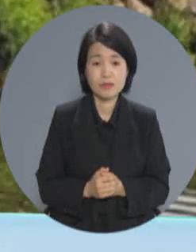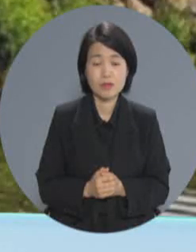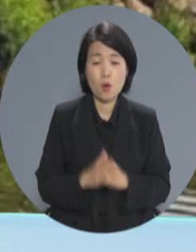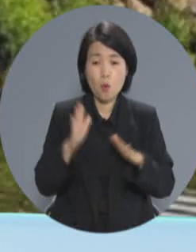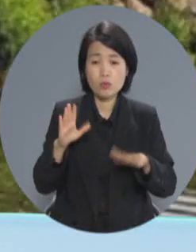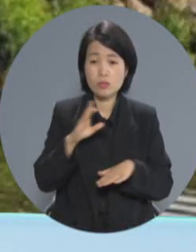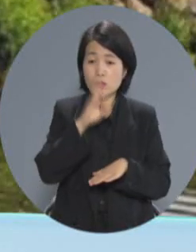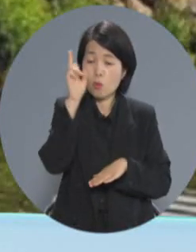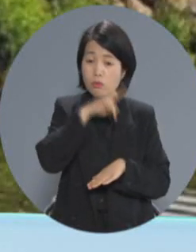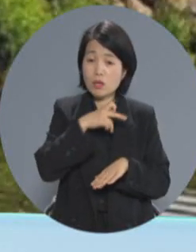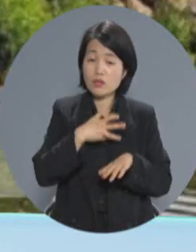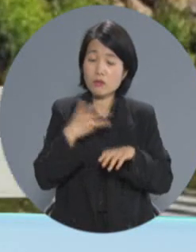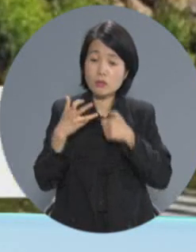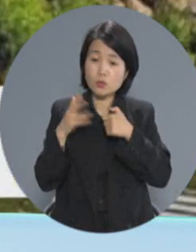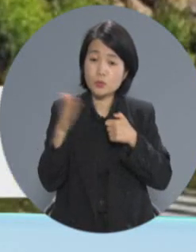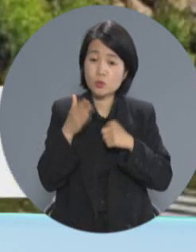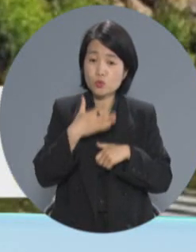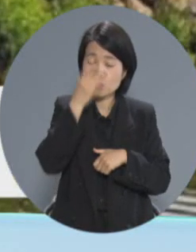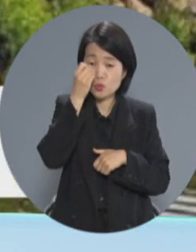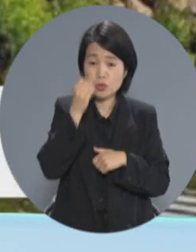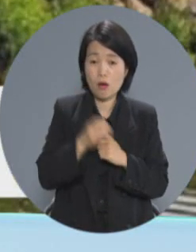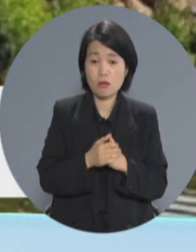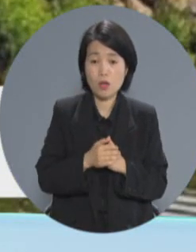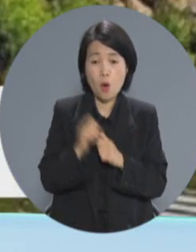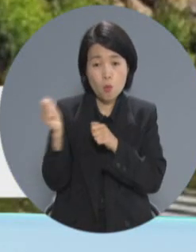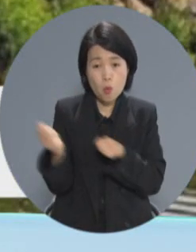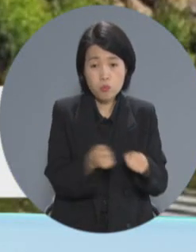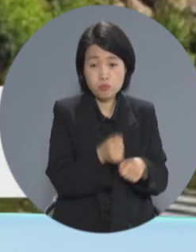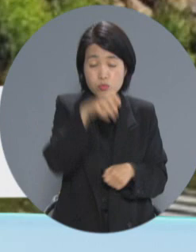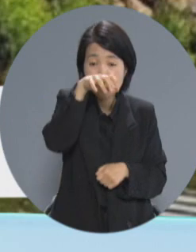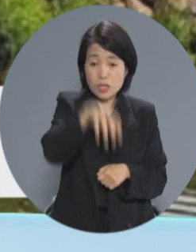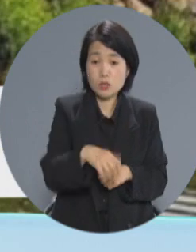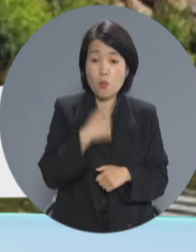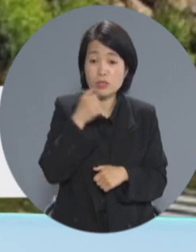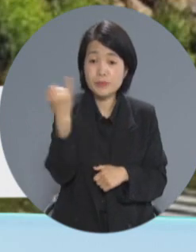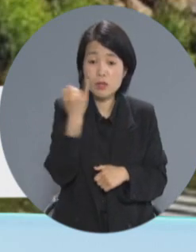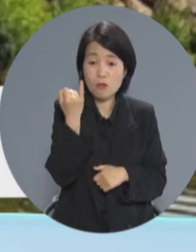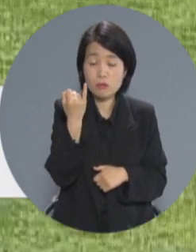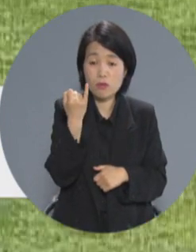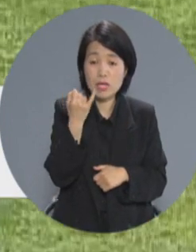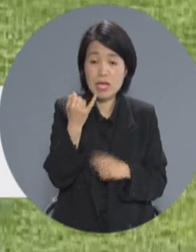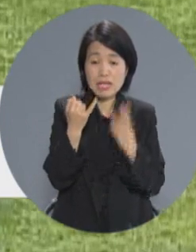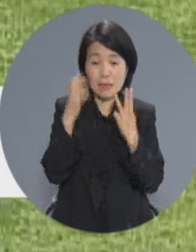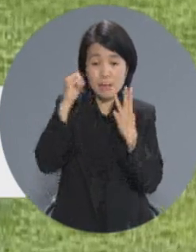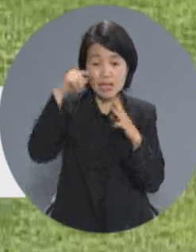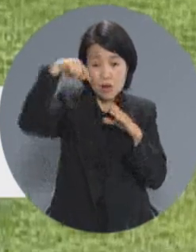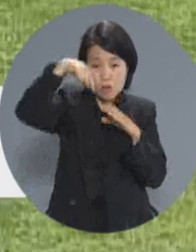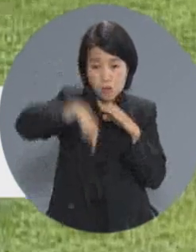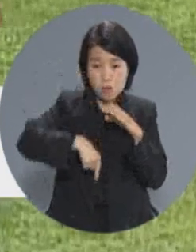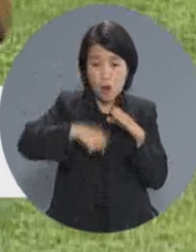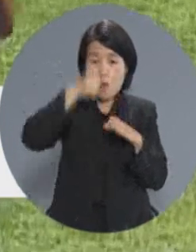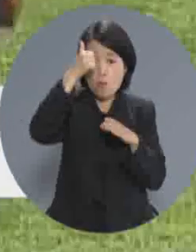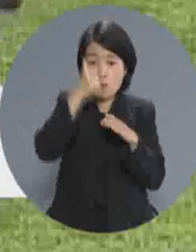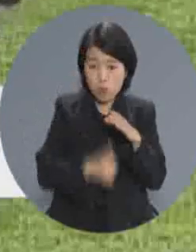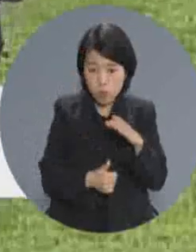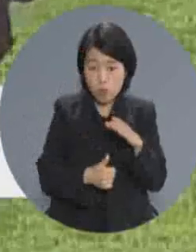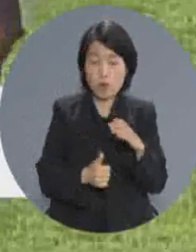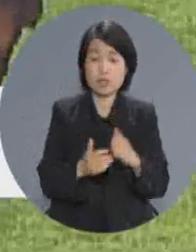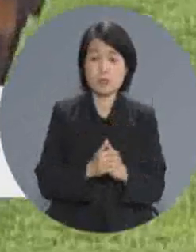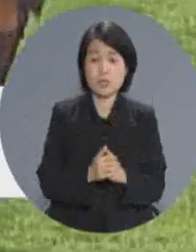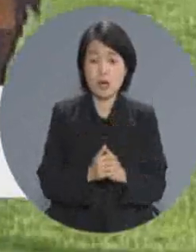오늘 오전 8시 50분쯤 순천시 주안면의 한 골프장에서 50대 여성이 3m 깊이의 연못으로